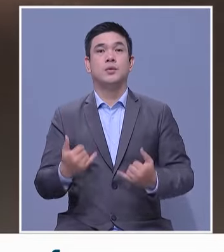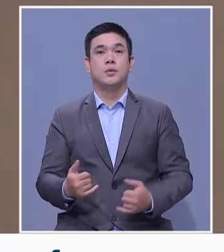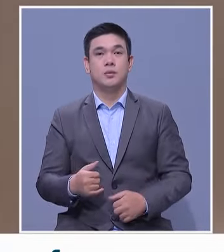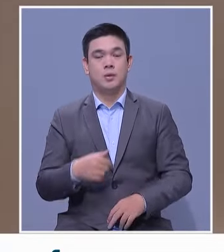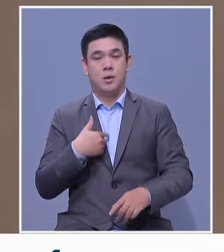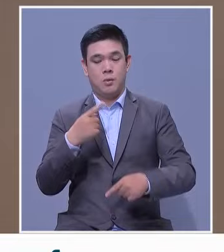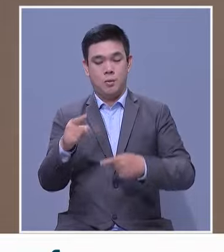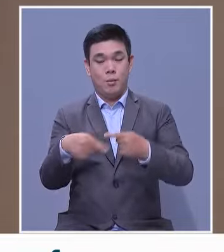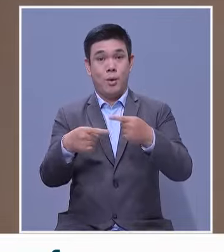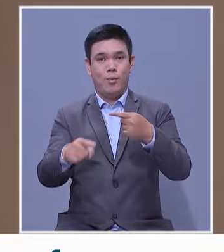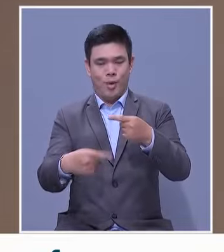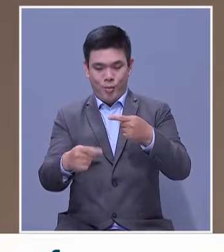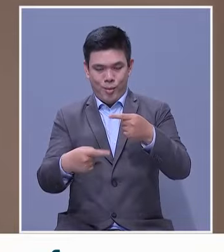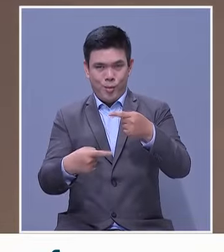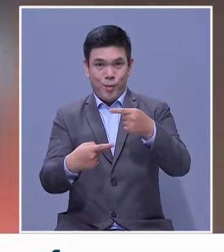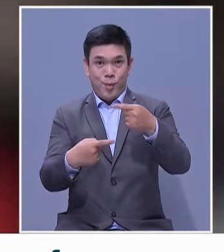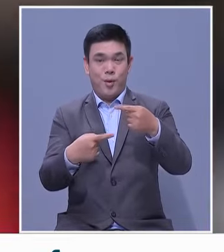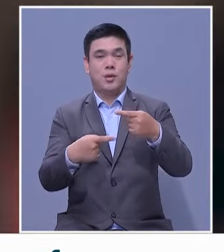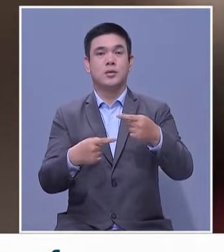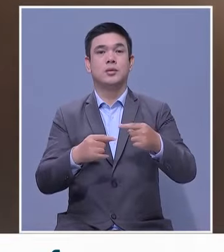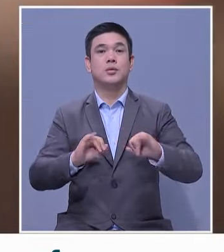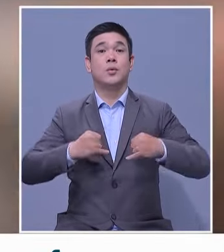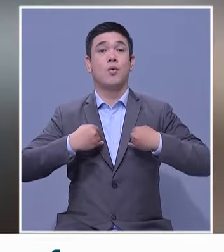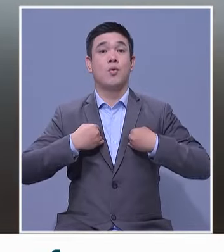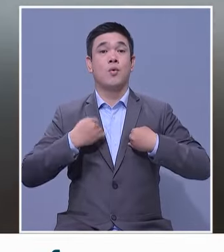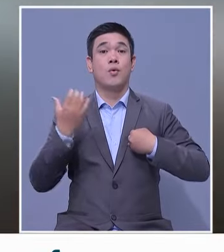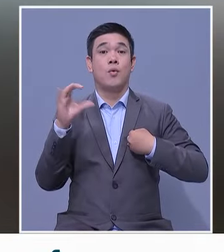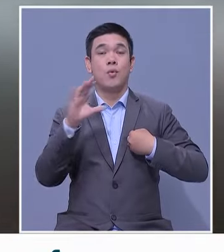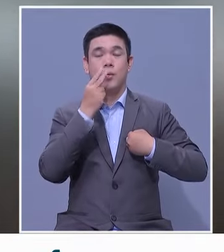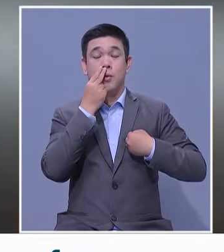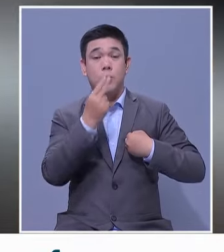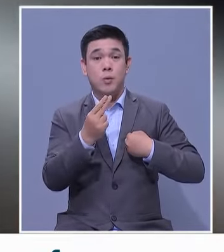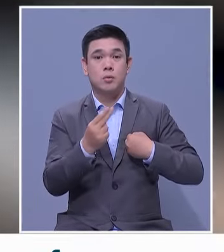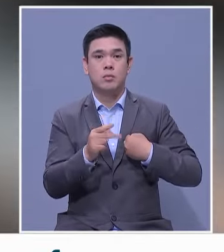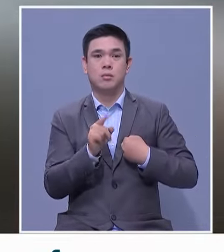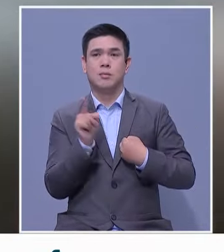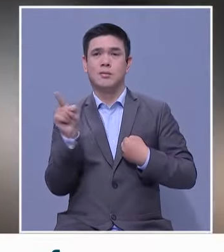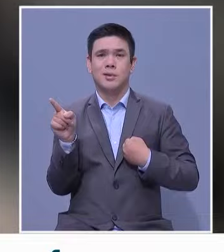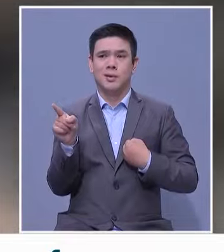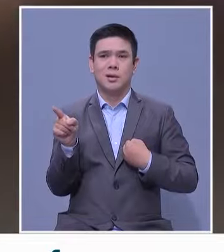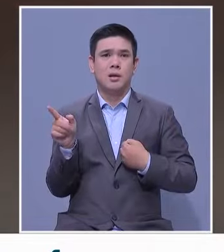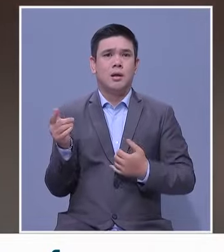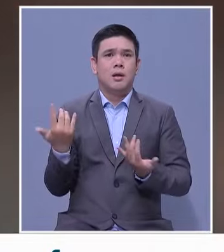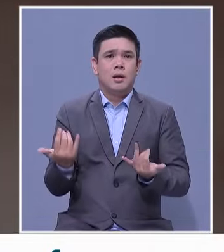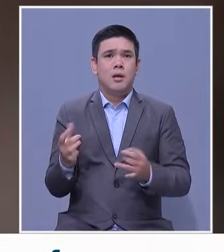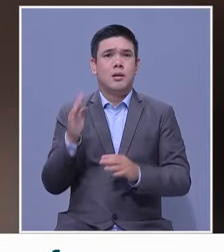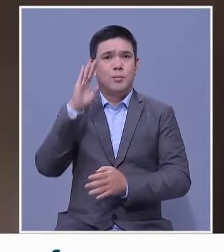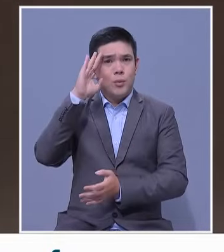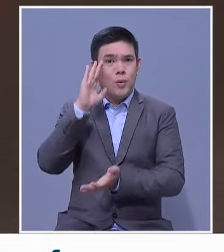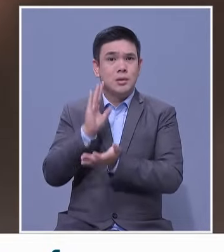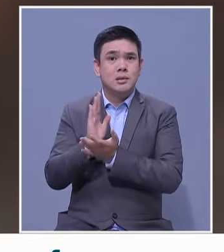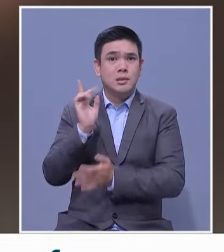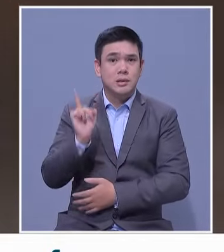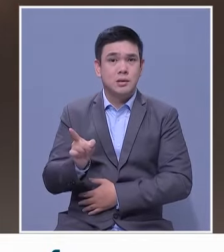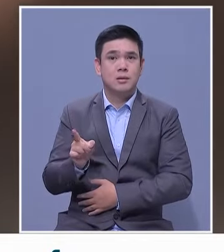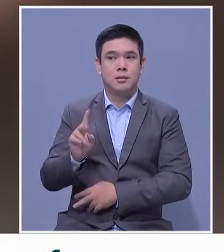ามาแสดงความคิดเห็นแล้วก็ให้กำลังใจเจ้าของโพสต์เป็นอย่างมากพร้อมกับเรียกร้องว่าถ้าบุคคลที่ก่อเหตุเนี่ยเป็นตำรวจจริง